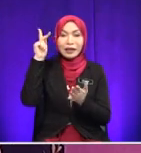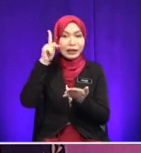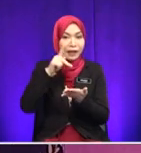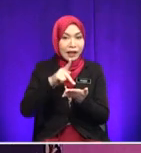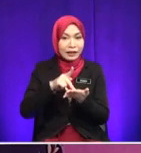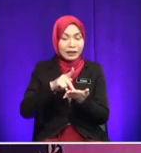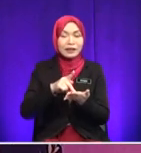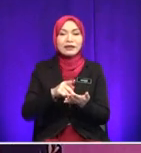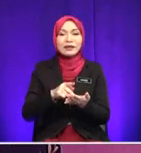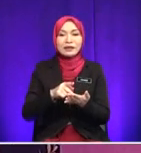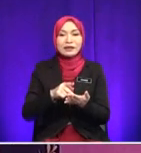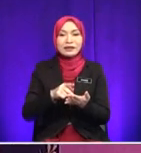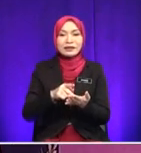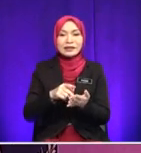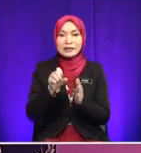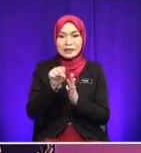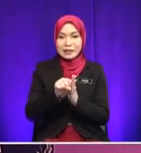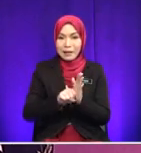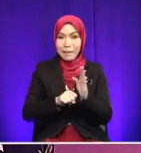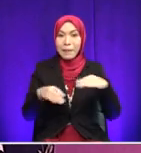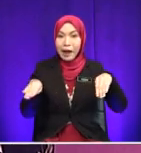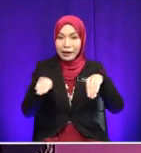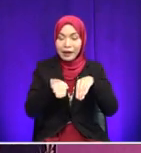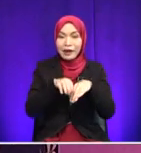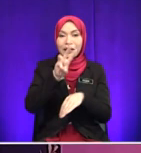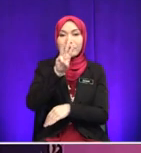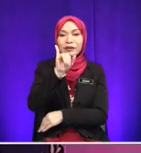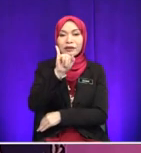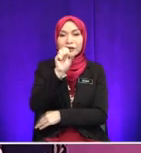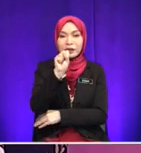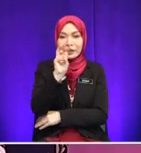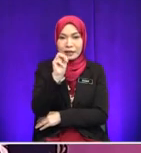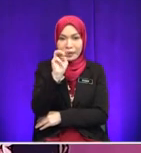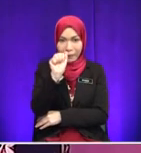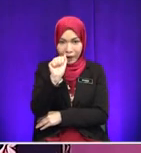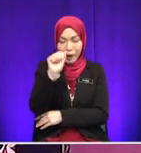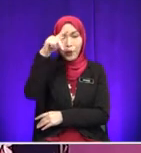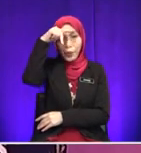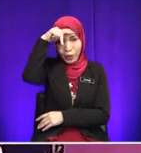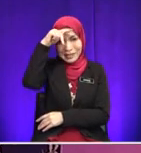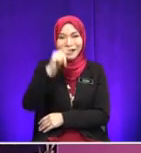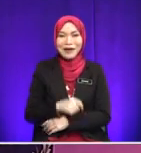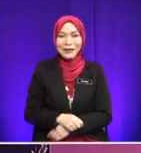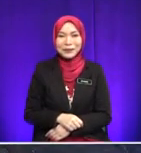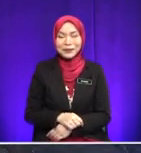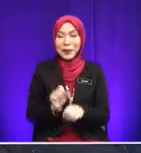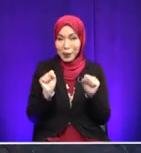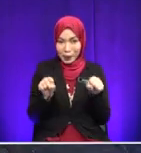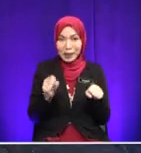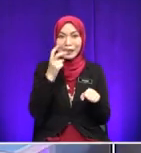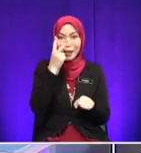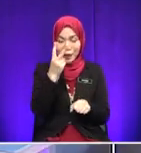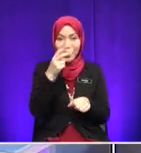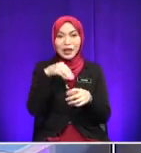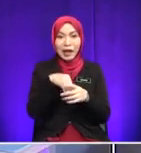Jadi pembelajaran kita hari ini berdasarkan buku teks muka surat 44. Ya, mana buku teks? Jadi anak-anak